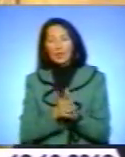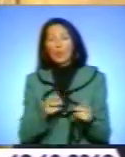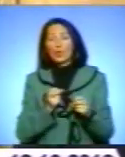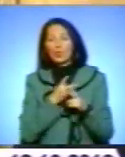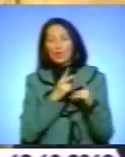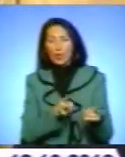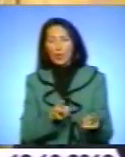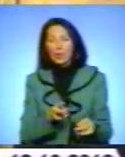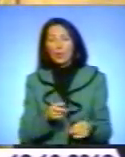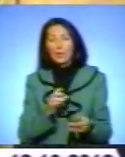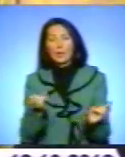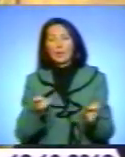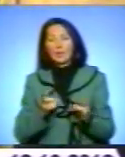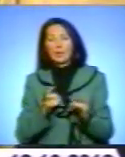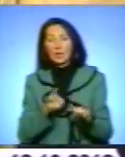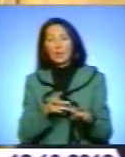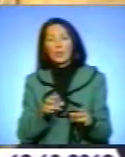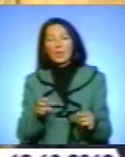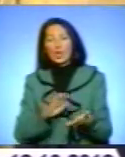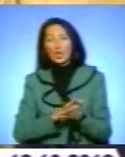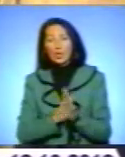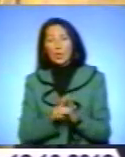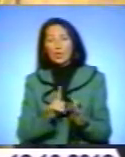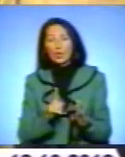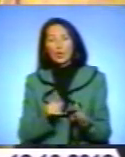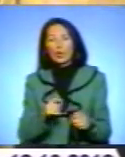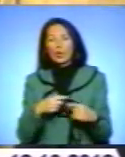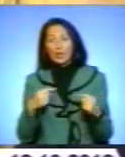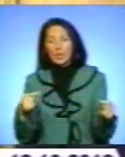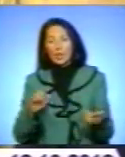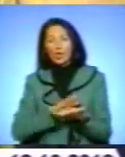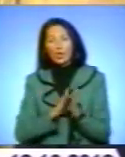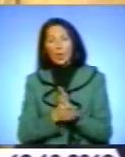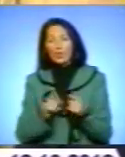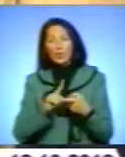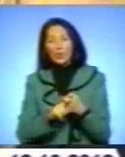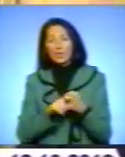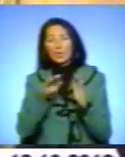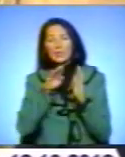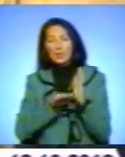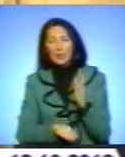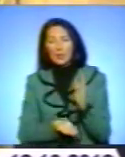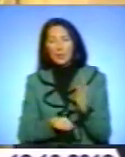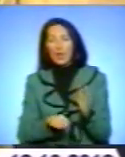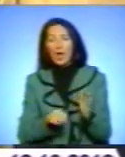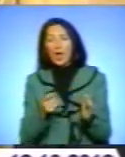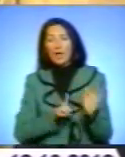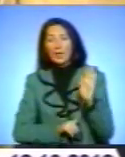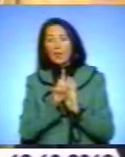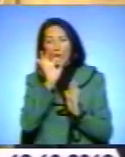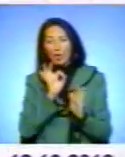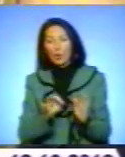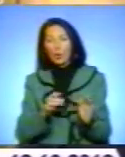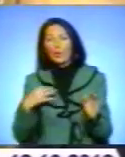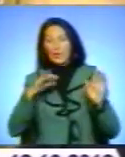інформація до населення щодо дій під час тих чи інших надзвичайних ситуацій, пов'язаних з низькими температурами, снігозаметами, так далі, і так